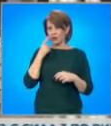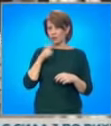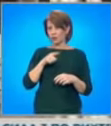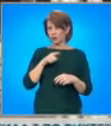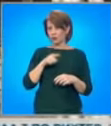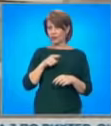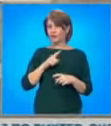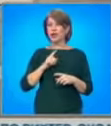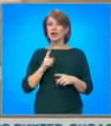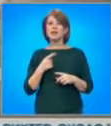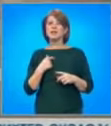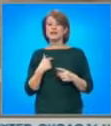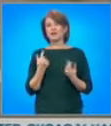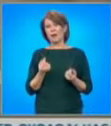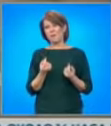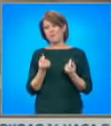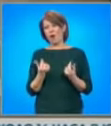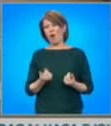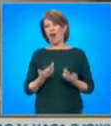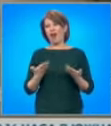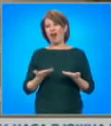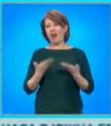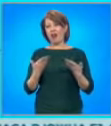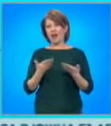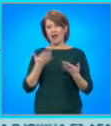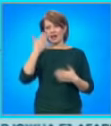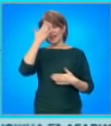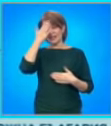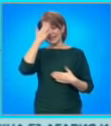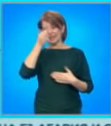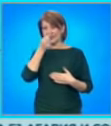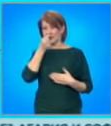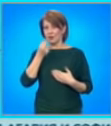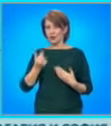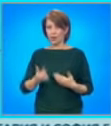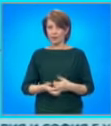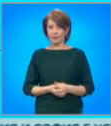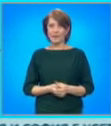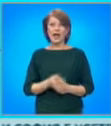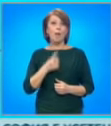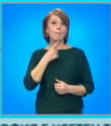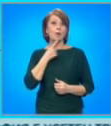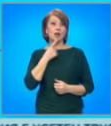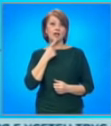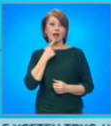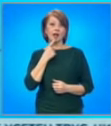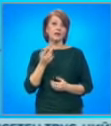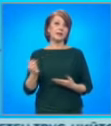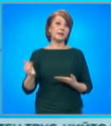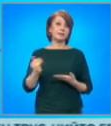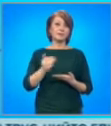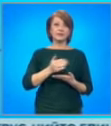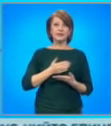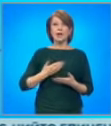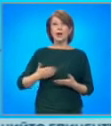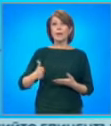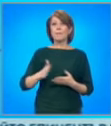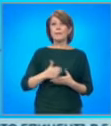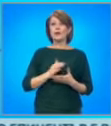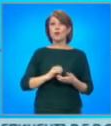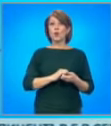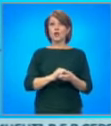ендемичен с по-леки симптоми. Политика. В понеделник се свиква междукоалиционен съвет по